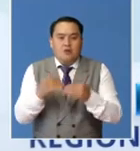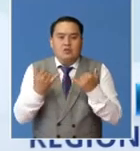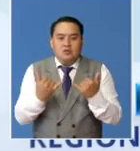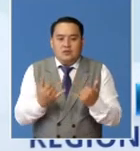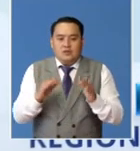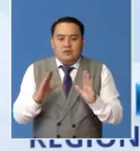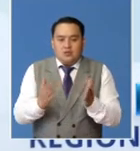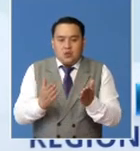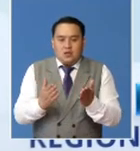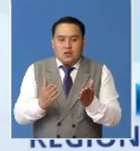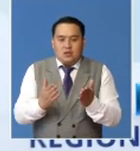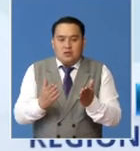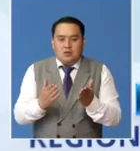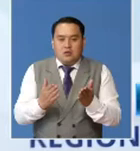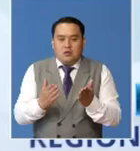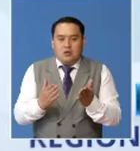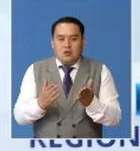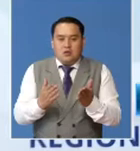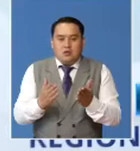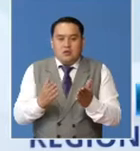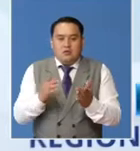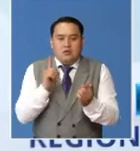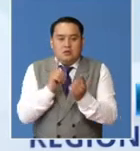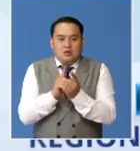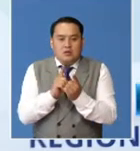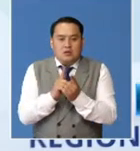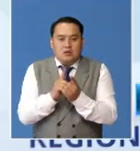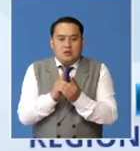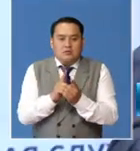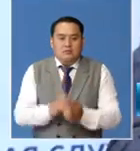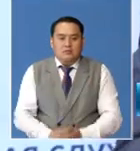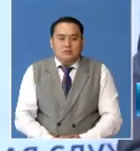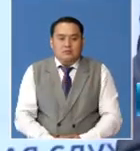сегодня ситуация. То есть ни одно контактное лицо не выпало из поля зрения.